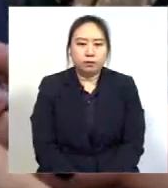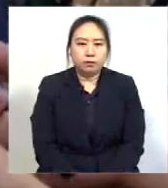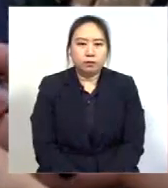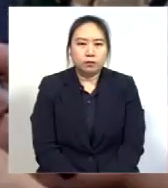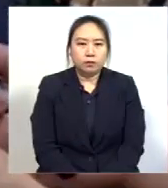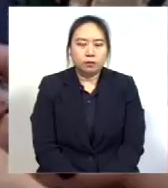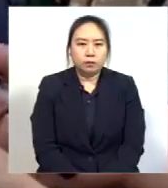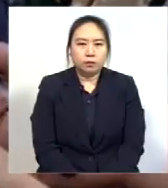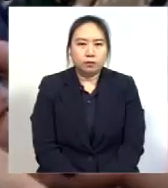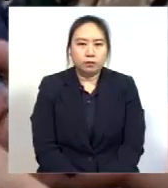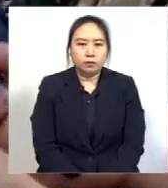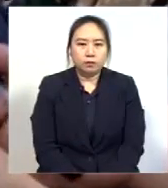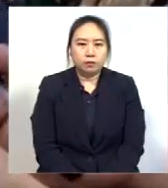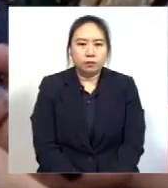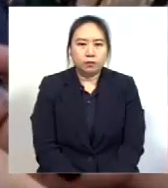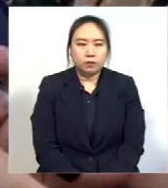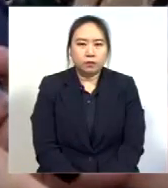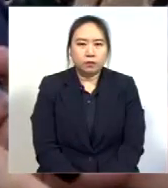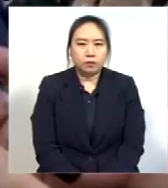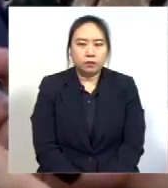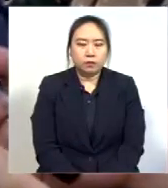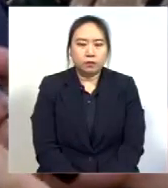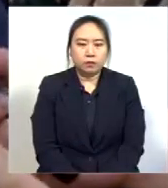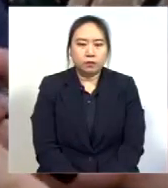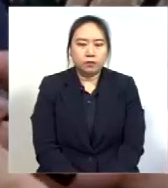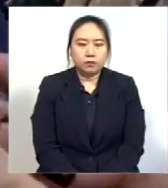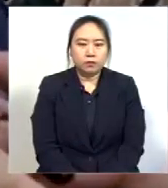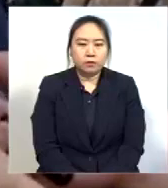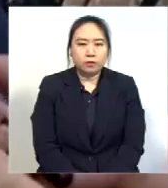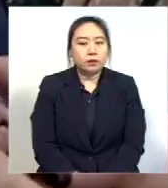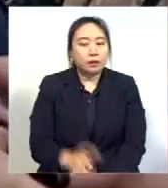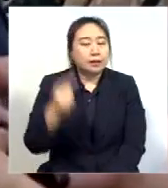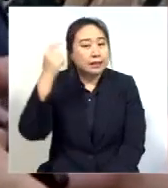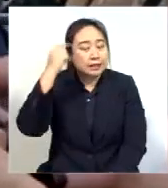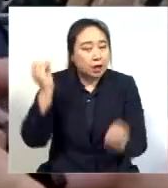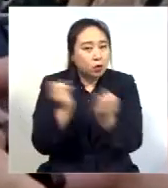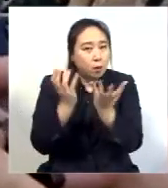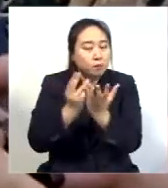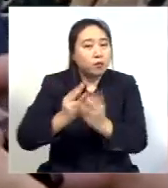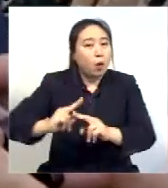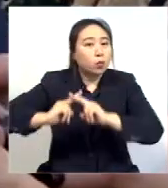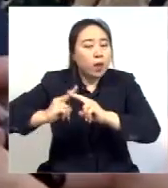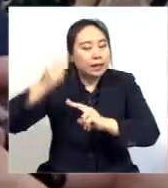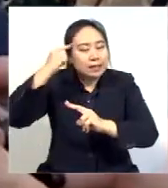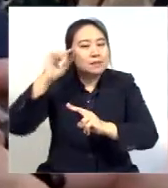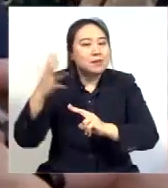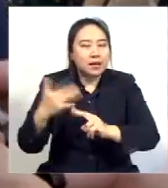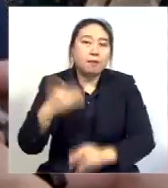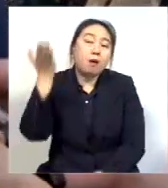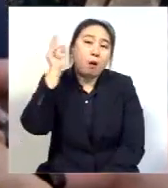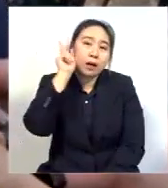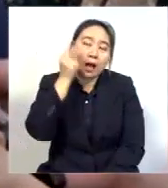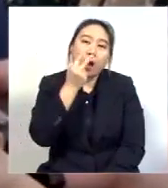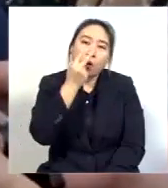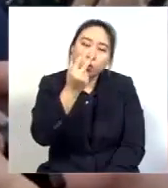ถือว่าเป็นเหตุการณ์ที่รุนแรง ไม่เคยคิดเลยว่าจะเกิดกับตัวเองเราเคยนั่งดูข่าวแล้วก็คือข่าว